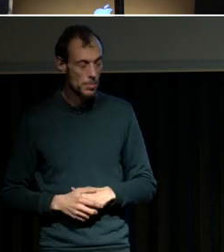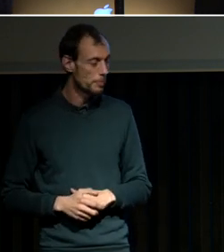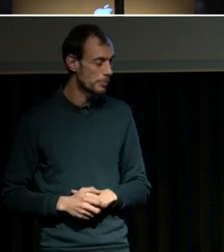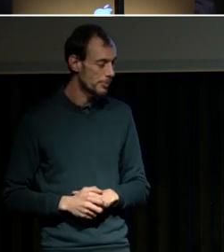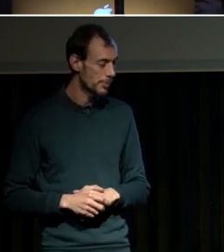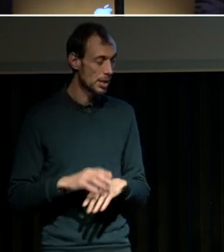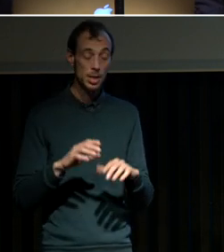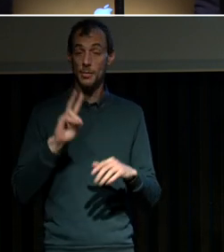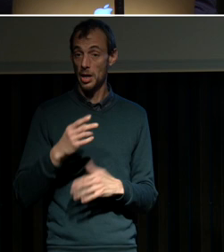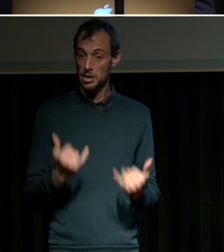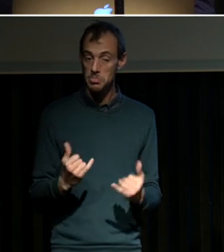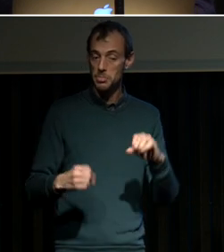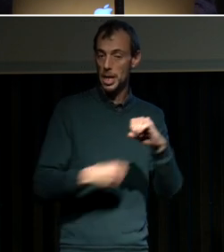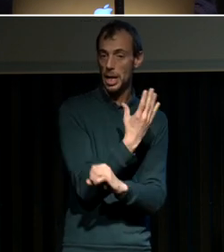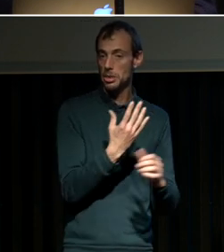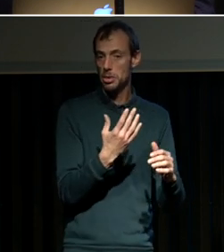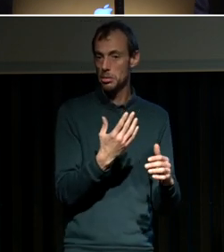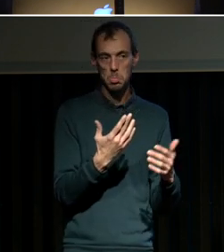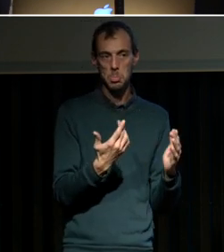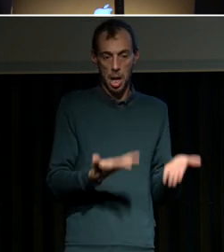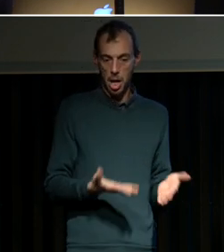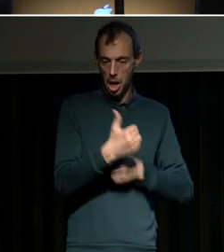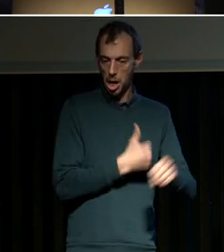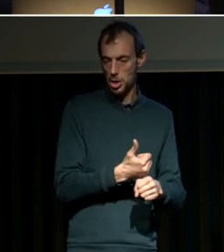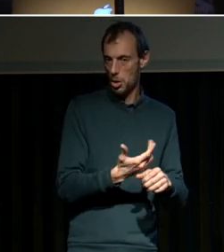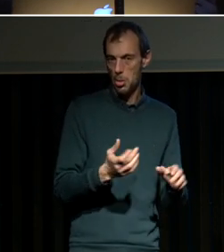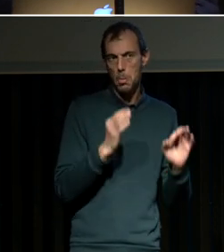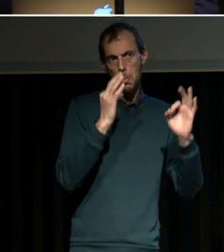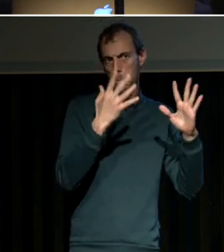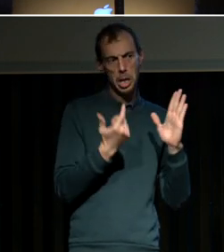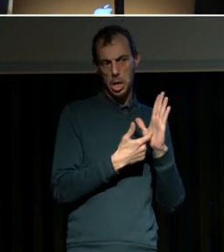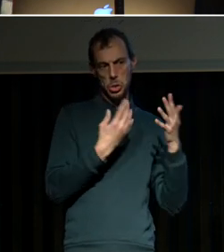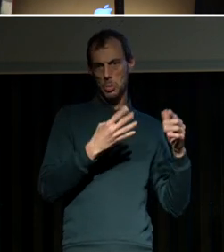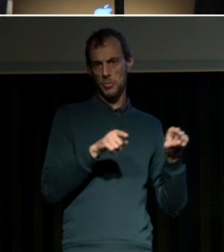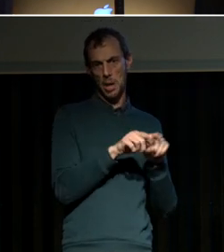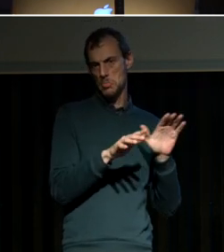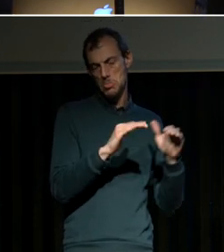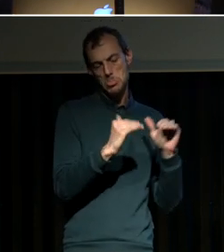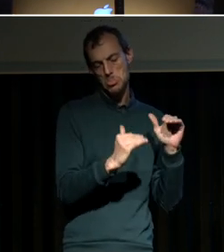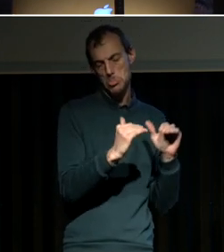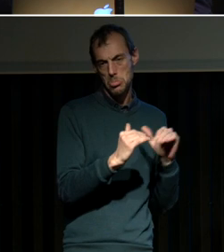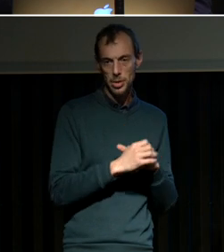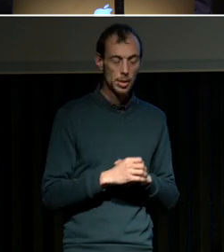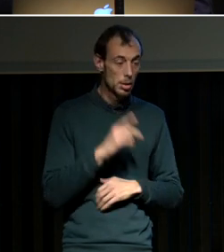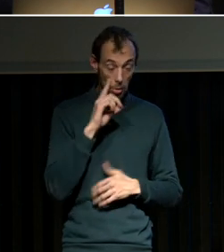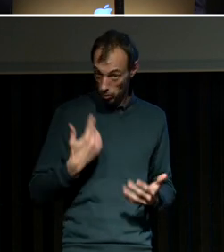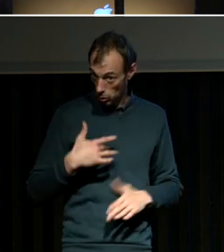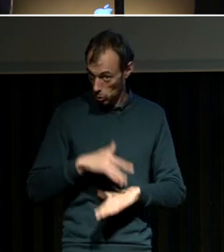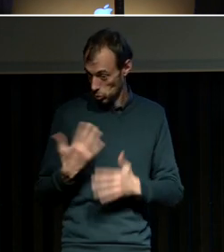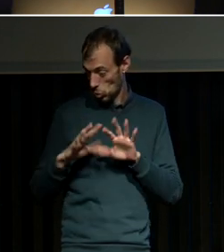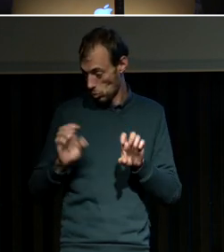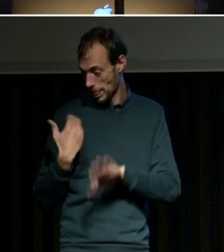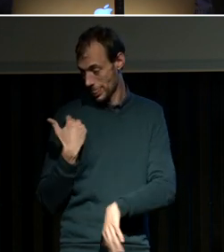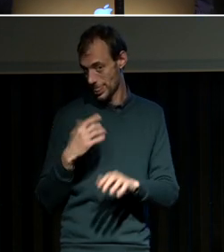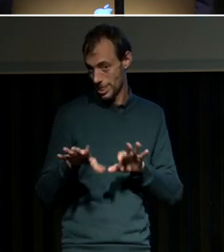que l'activité de 2019. On a prélevé en Aquitaine, j'ai fait les chiffres ce week-end, 86 donneurs en